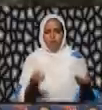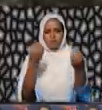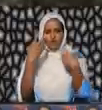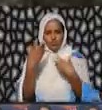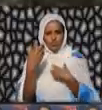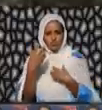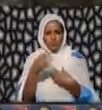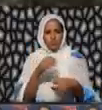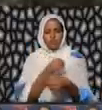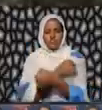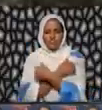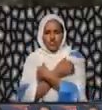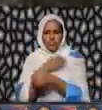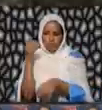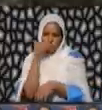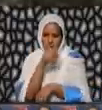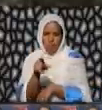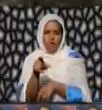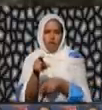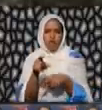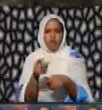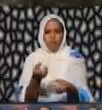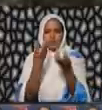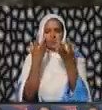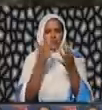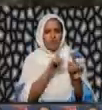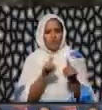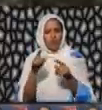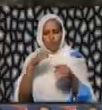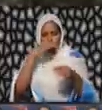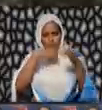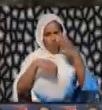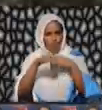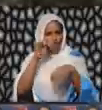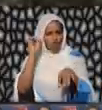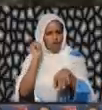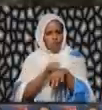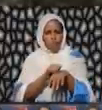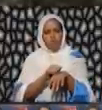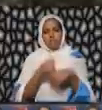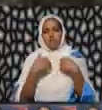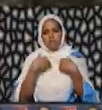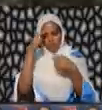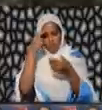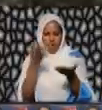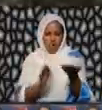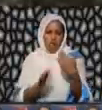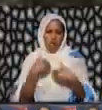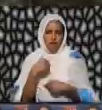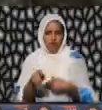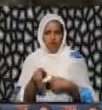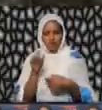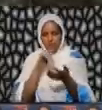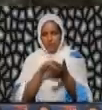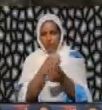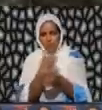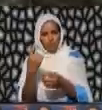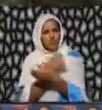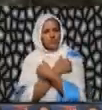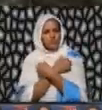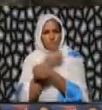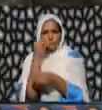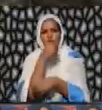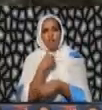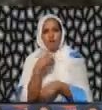አብዛኛዎቹ አባውሬ ነው እየተበሉ እንትን የሚሉት። አብዛኛው ደግሞ የሙቀቱ እንትን እዛው ያው ሙቀቱ ይገላቸዋል። የሚገላቸውም አሉ፣ አራዊትም የሚበላቸው